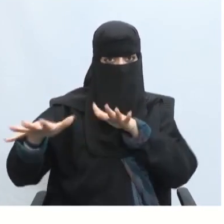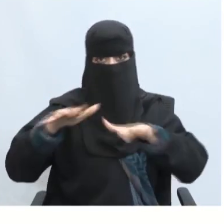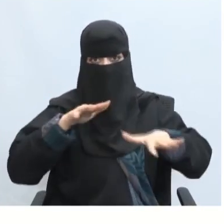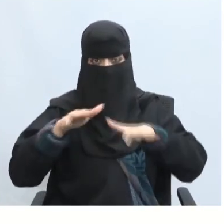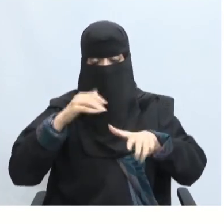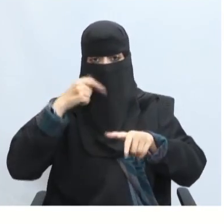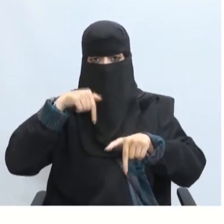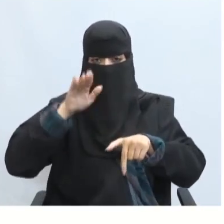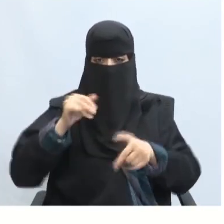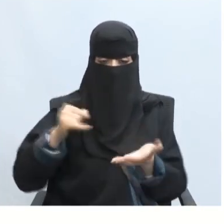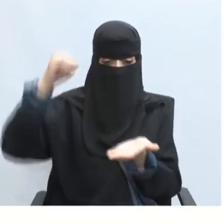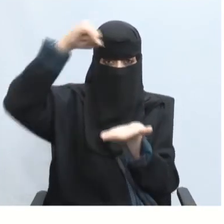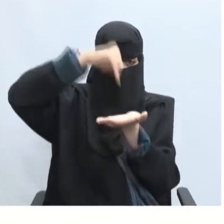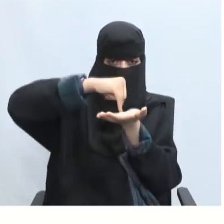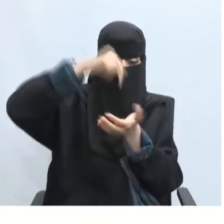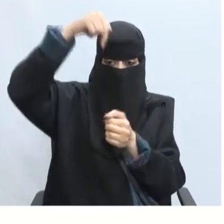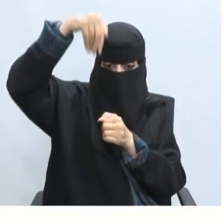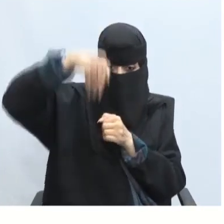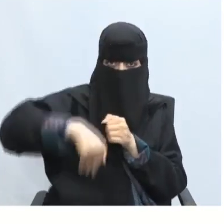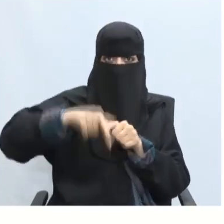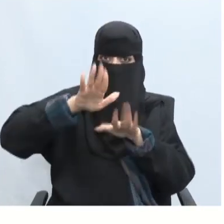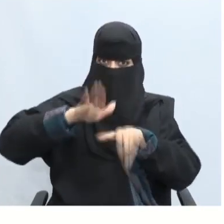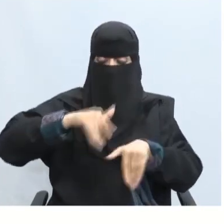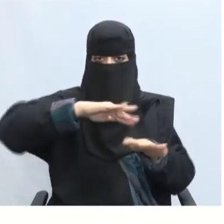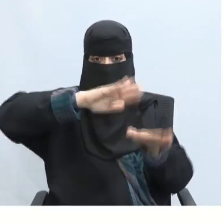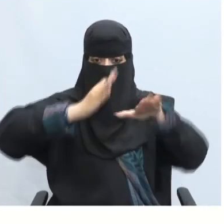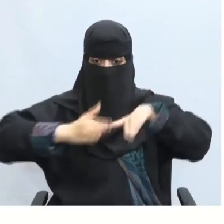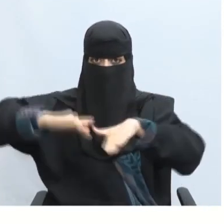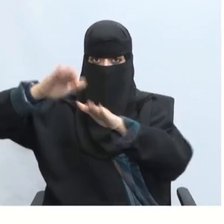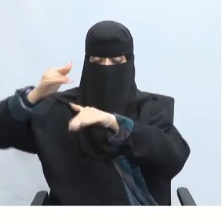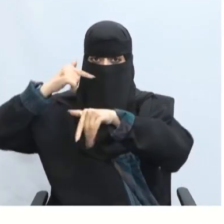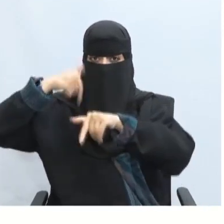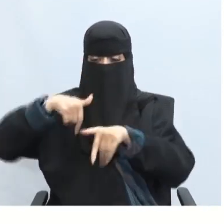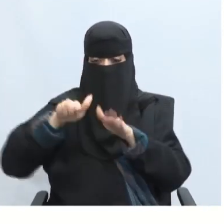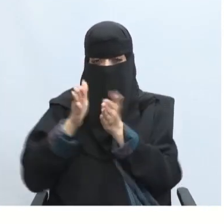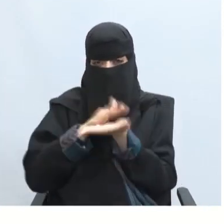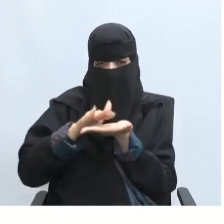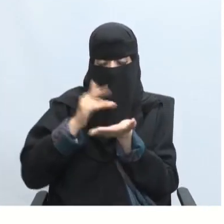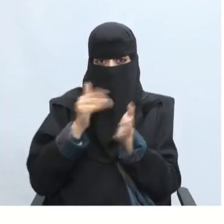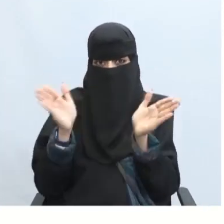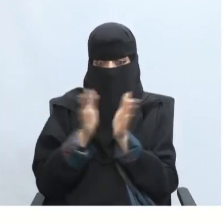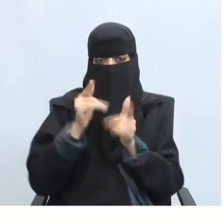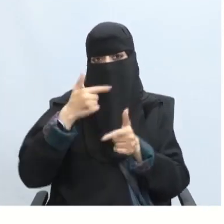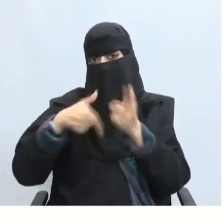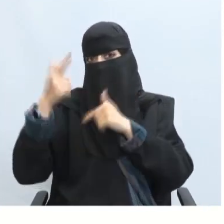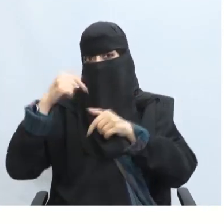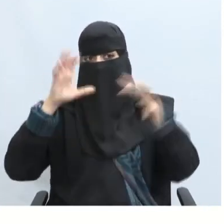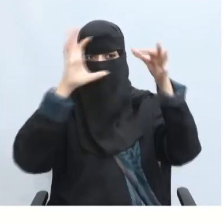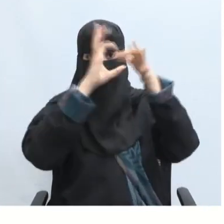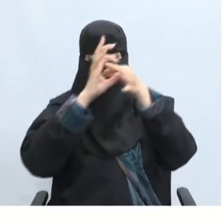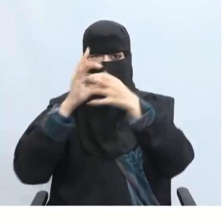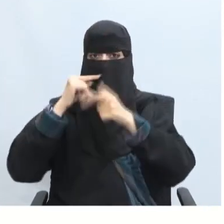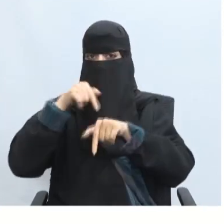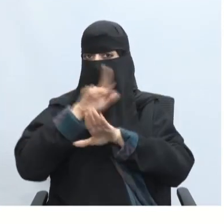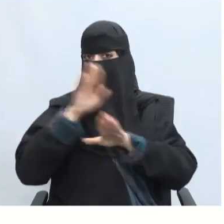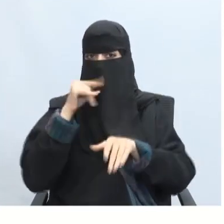ذات البؤره العميقه تكون لها موجات سطحيه صغيره او على شكل سلسله من الموجات السطحيه